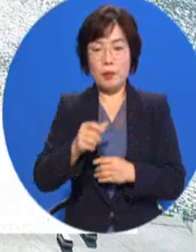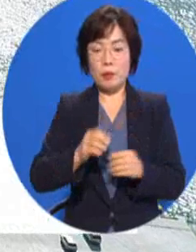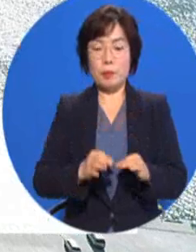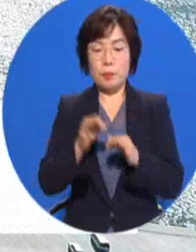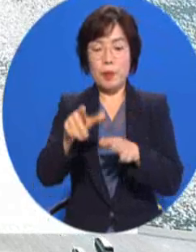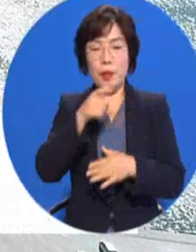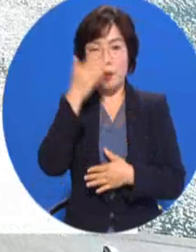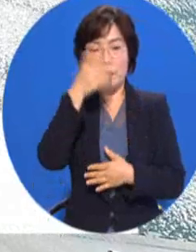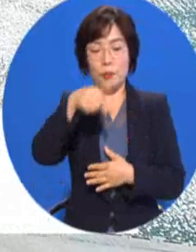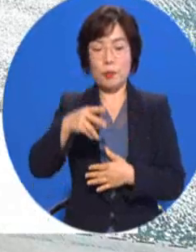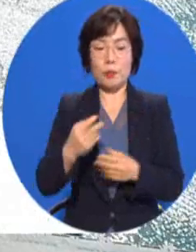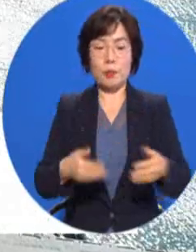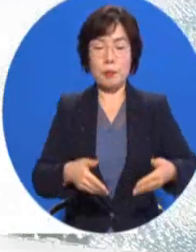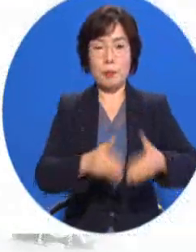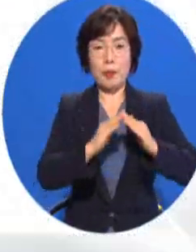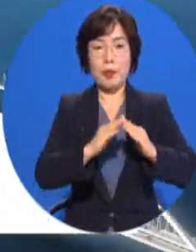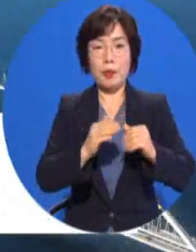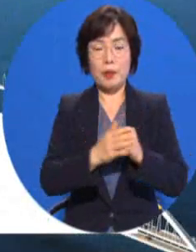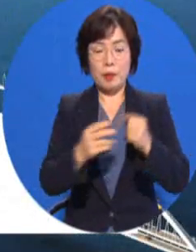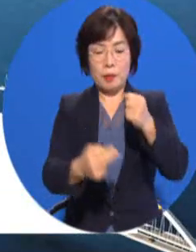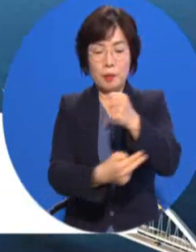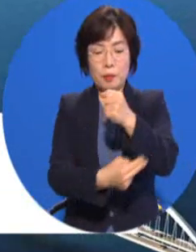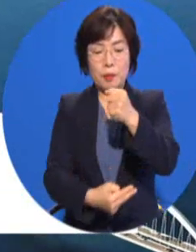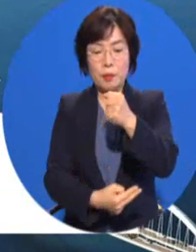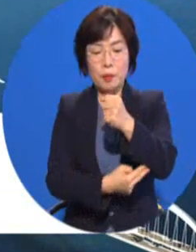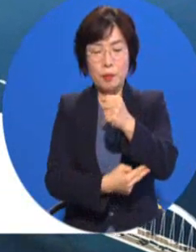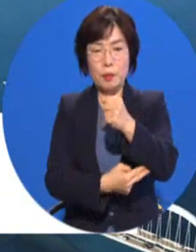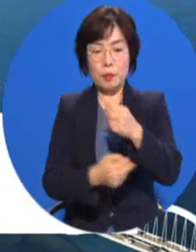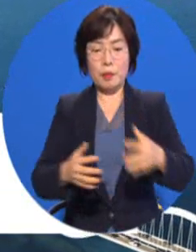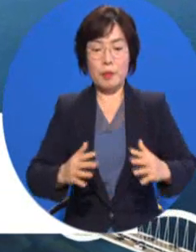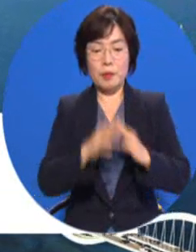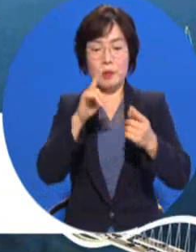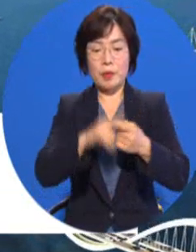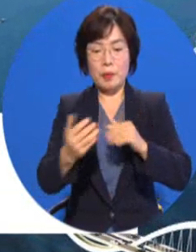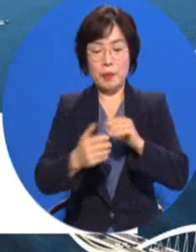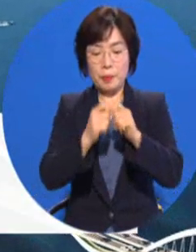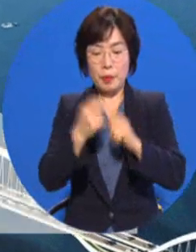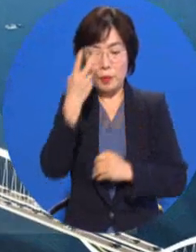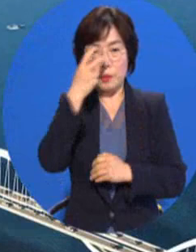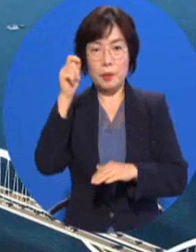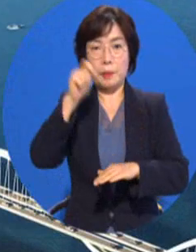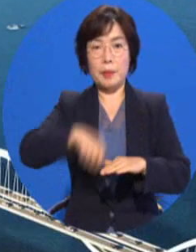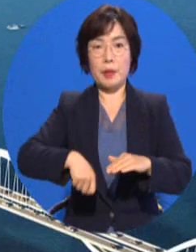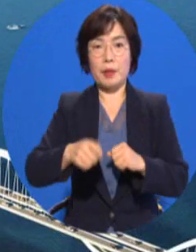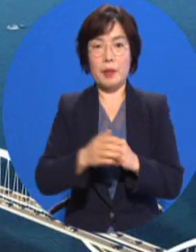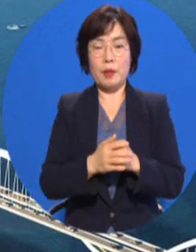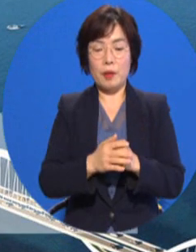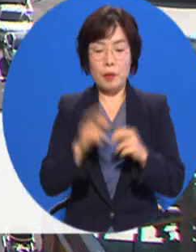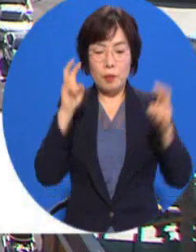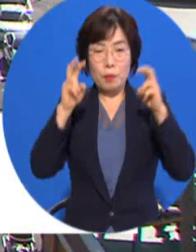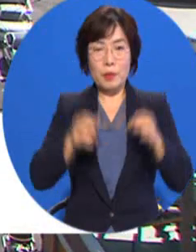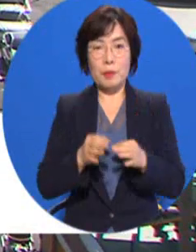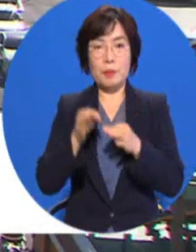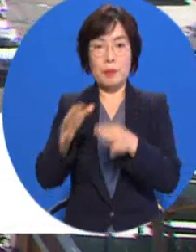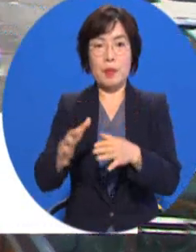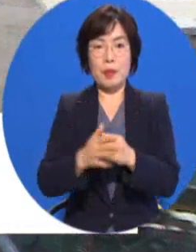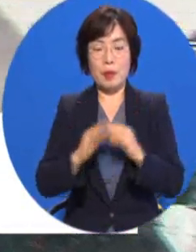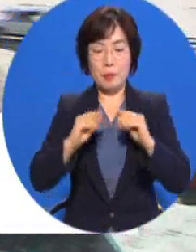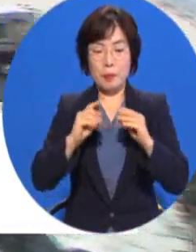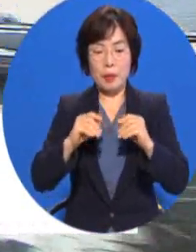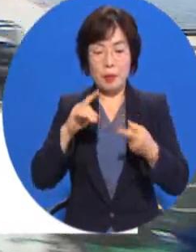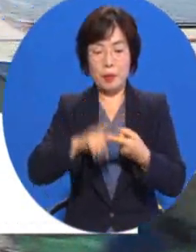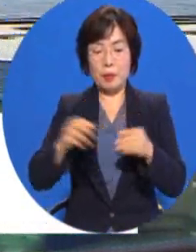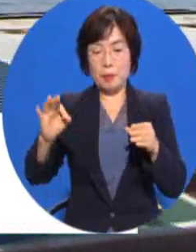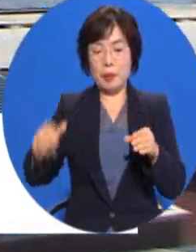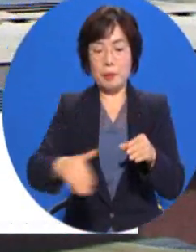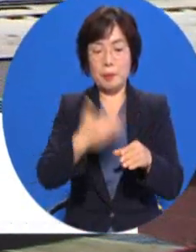여수 경도 개발 사업의 경우 16교 건설이 예비 타당성 조사를 통과했고 투자사인 미래세 측이 부지 대금의 조기